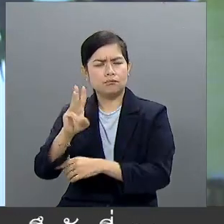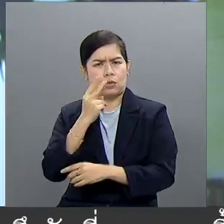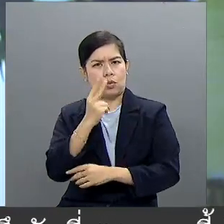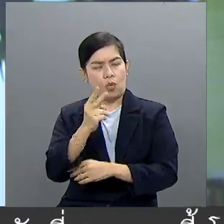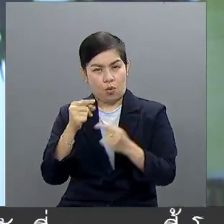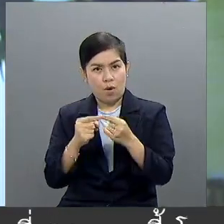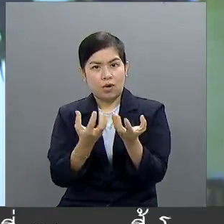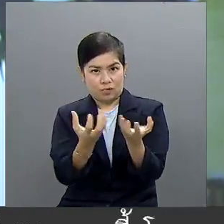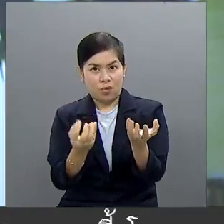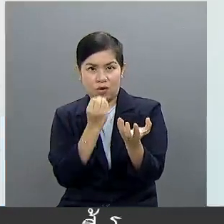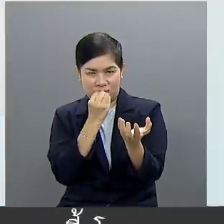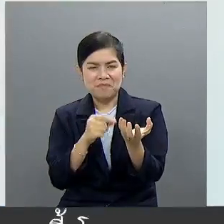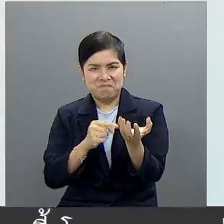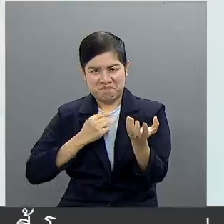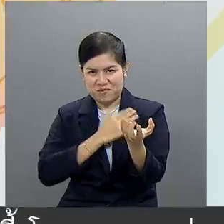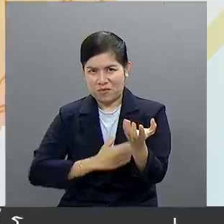ๆแน่นอนไปติดตามกันเลยค่ะ